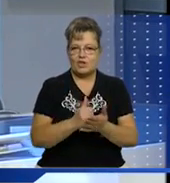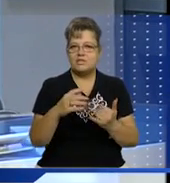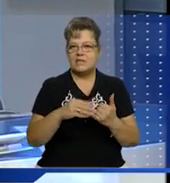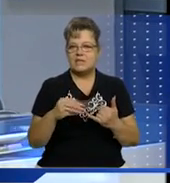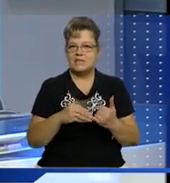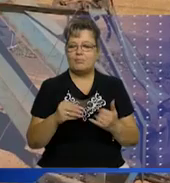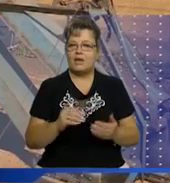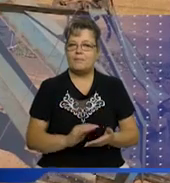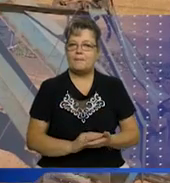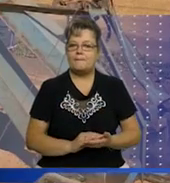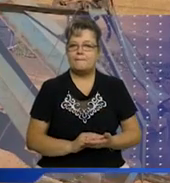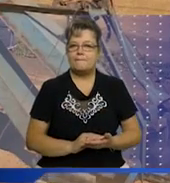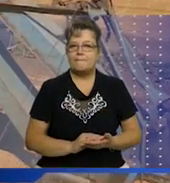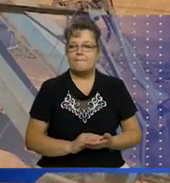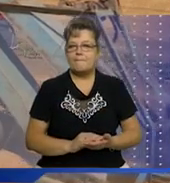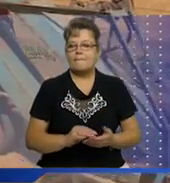подтверждаются на земле.